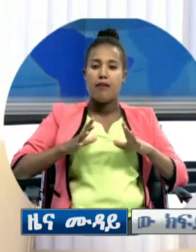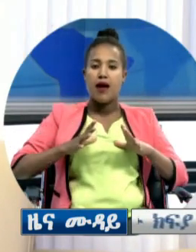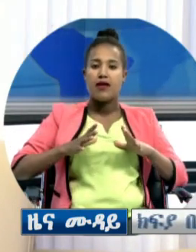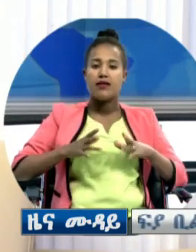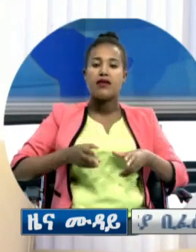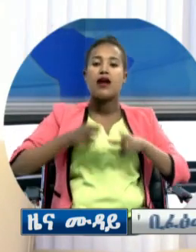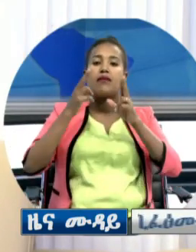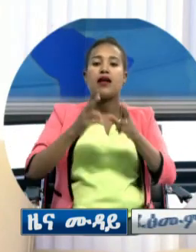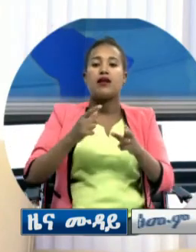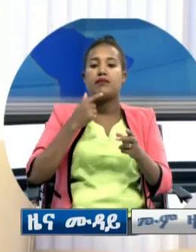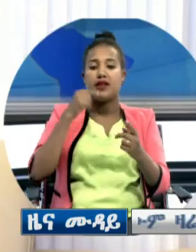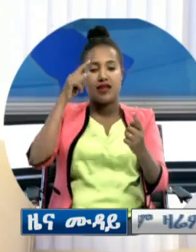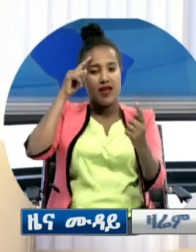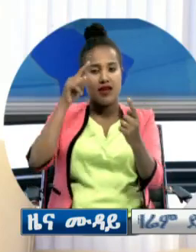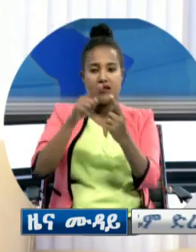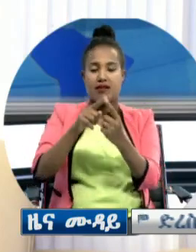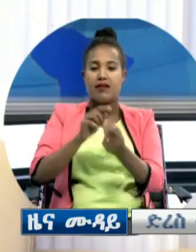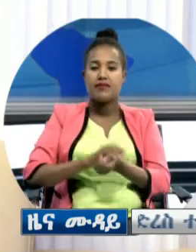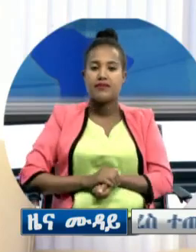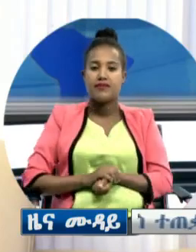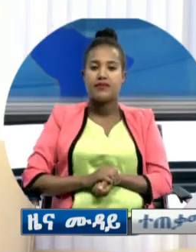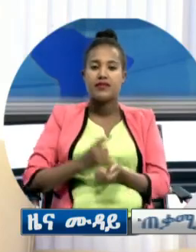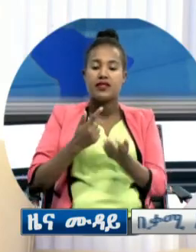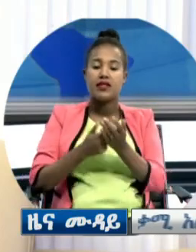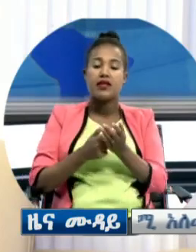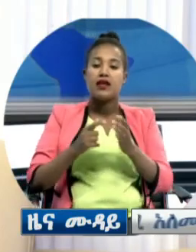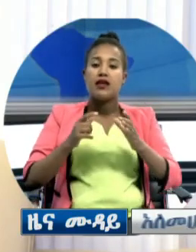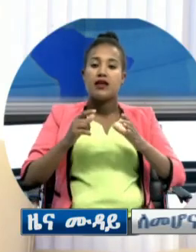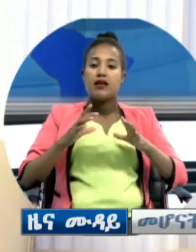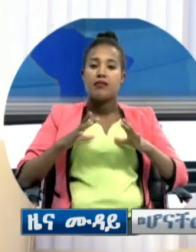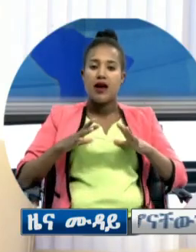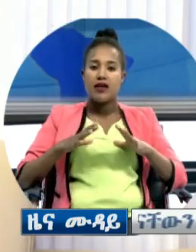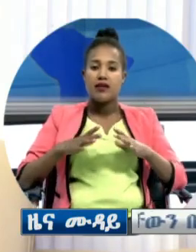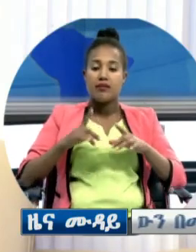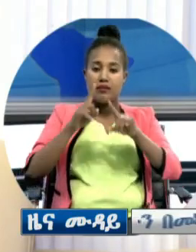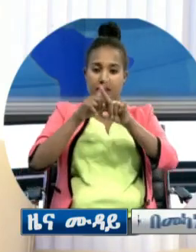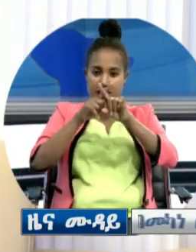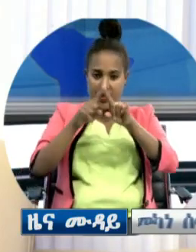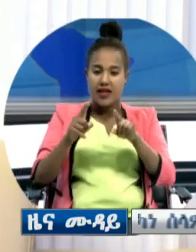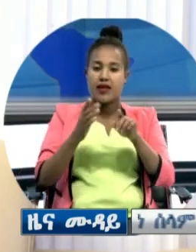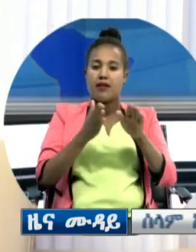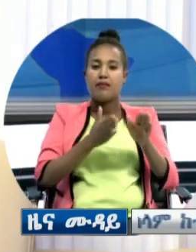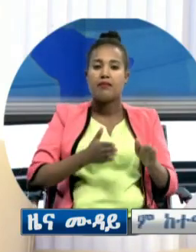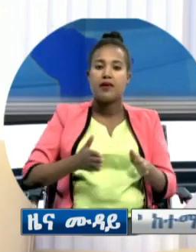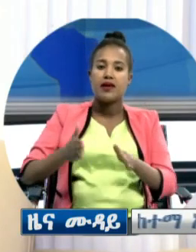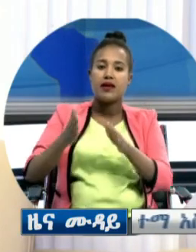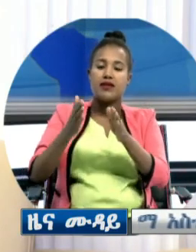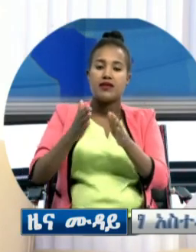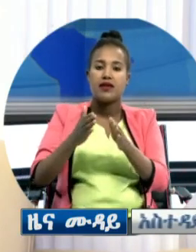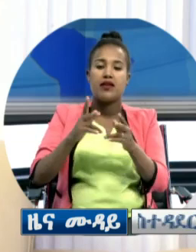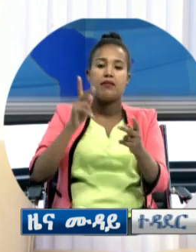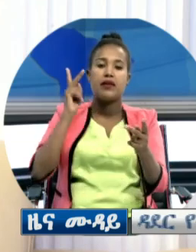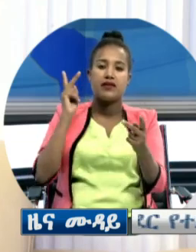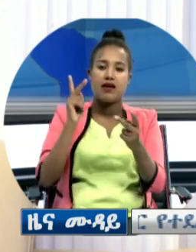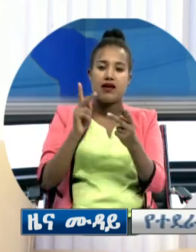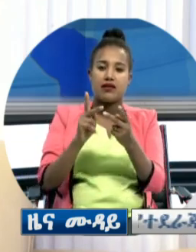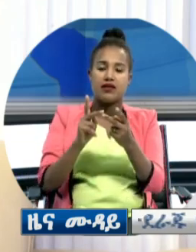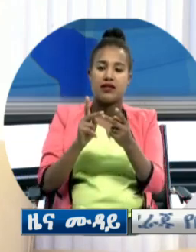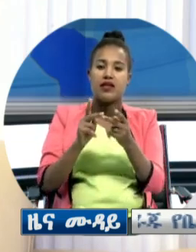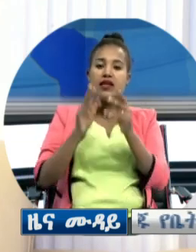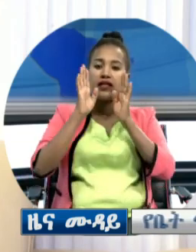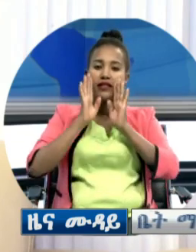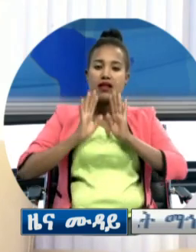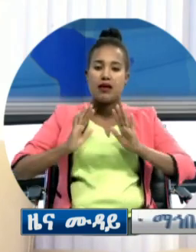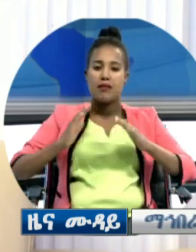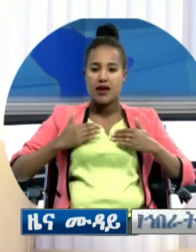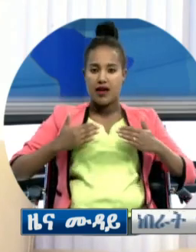እናከብራለን ብለን ነው ያቀር ነው። ይህም በዓል በተለየ መንገድ ለማሳካት ከጸጥታ